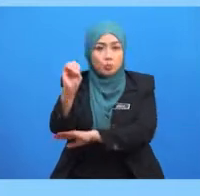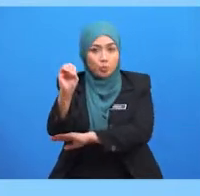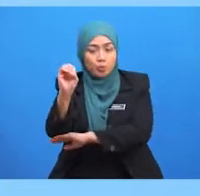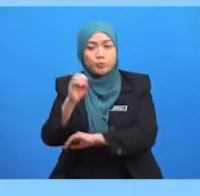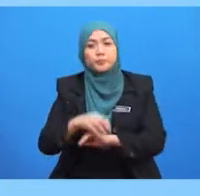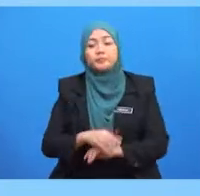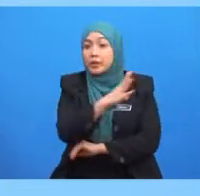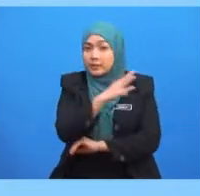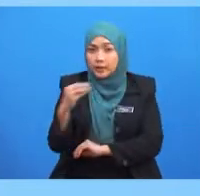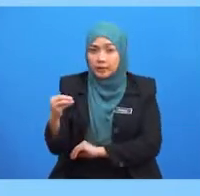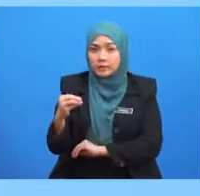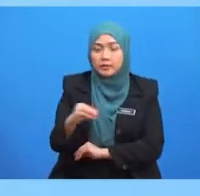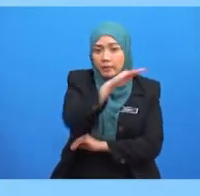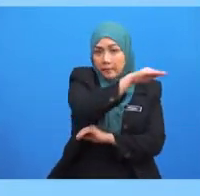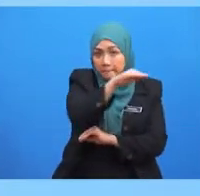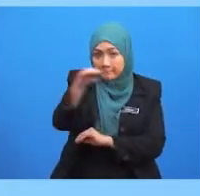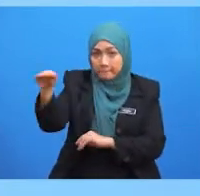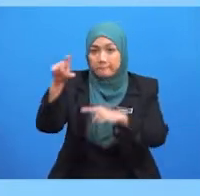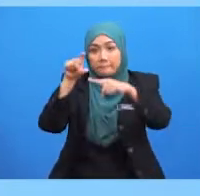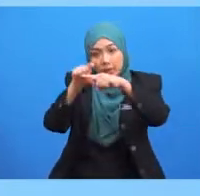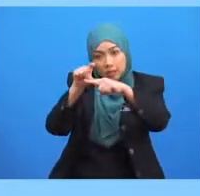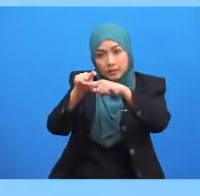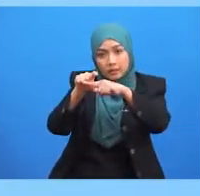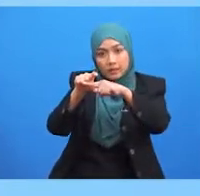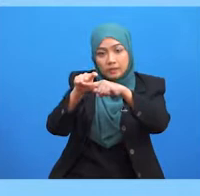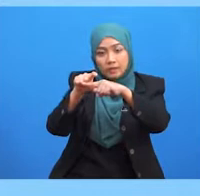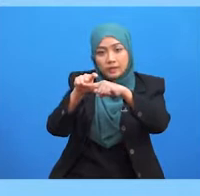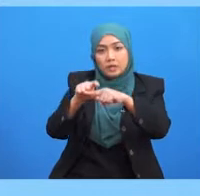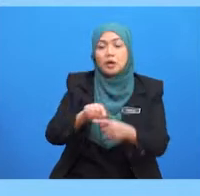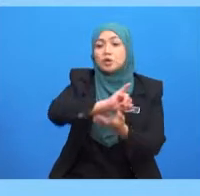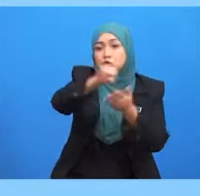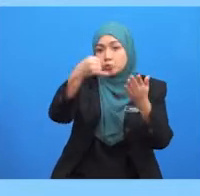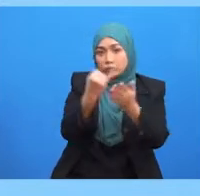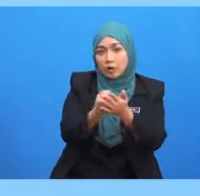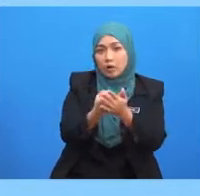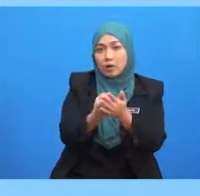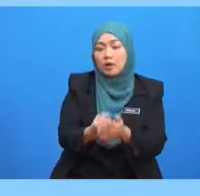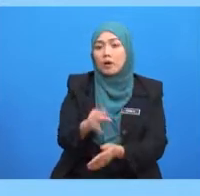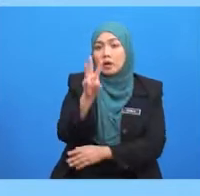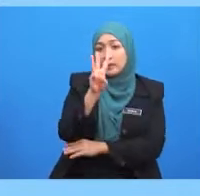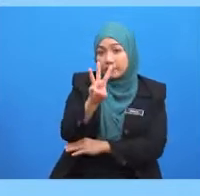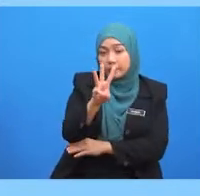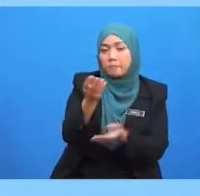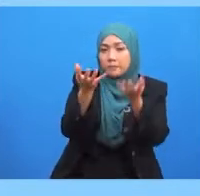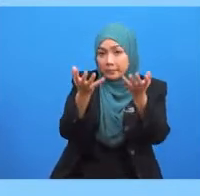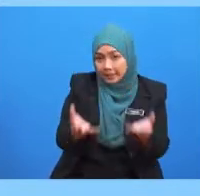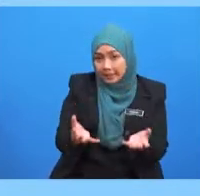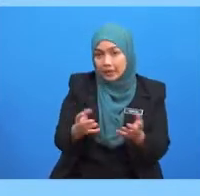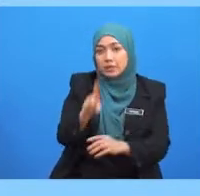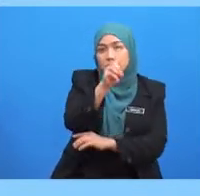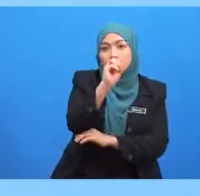70 dan dibagi dengan jumlah Hai yaitu 105